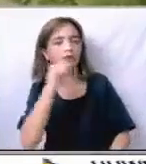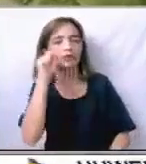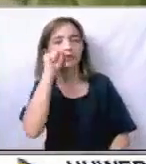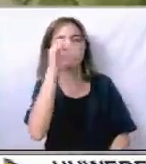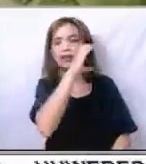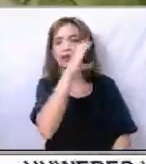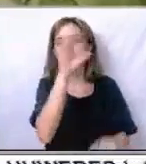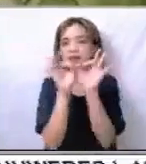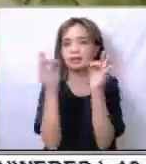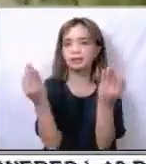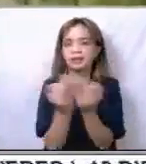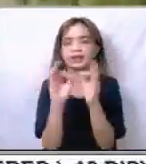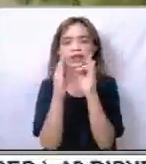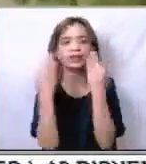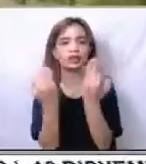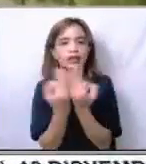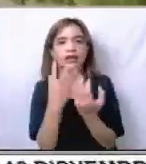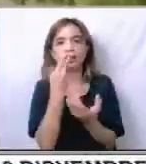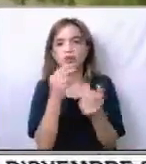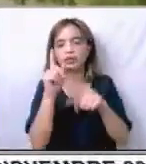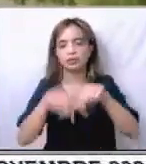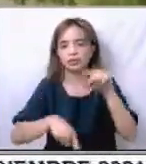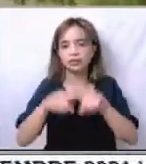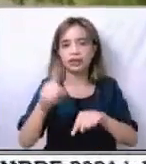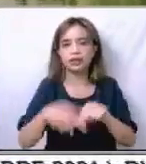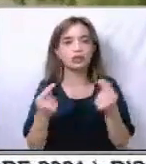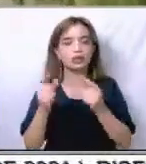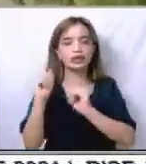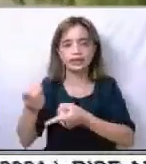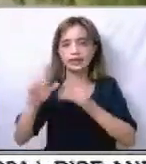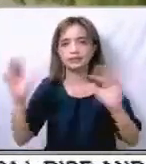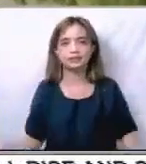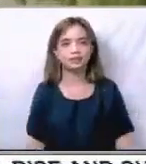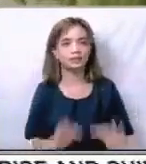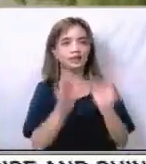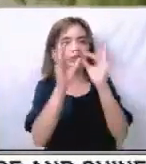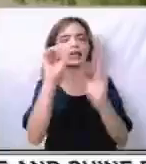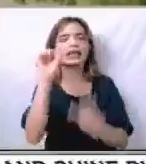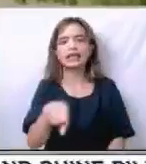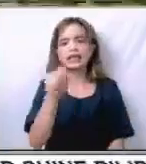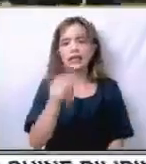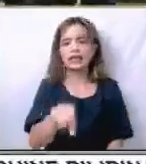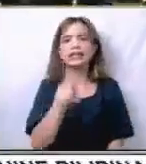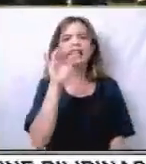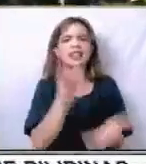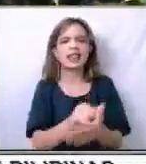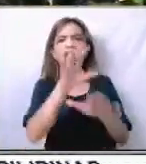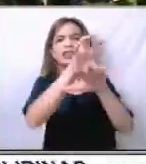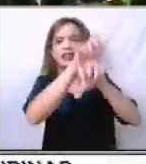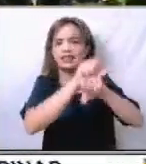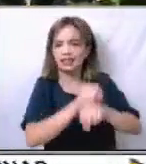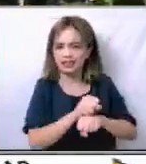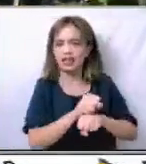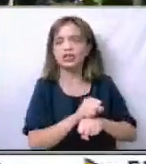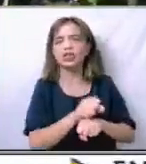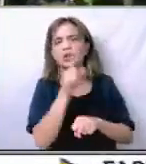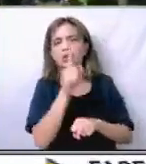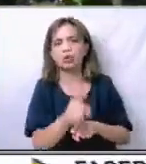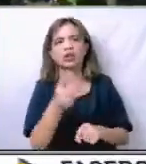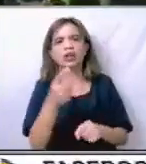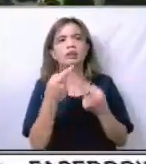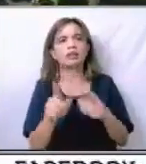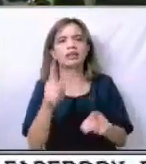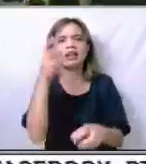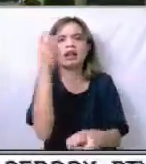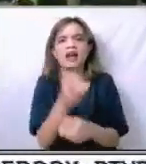magkakapamilya at magkakatropa dumalo sa misa. Aniya, tradisyon na kasi ito na mahirap isuko